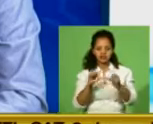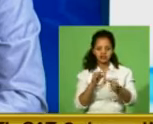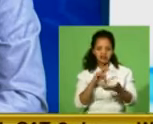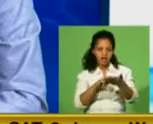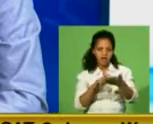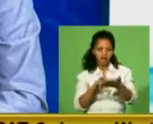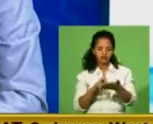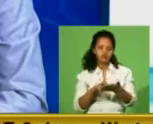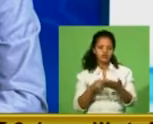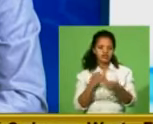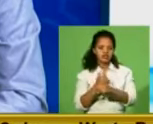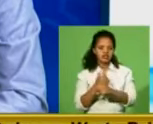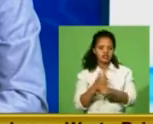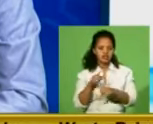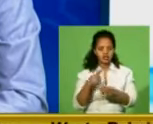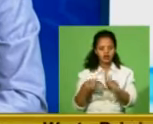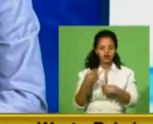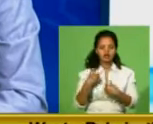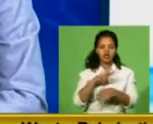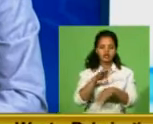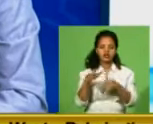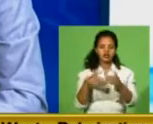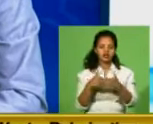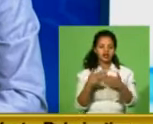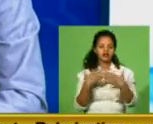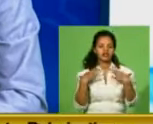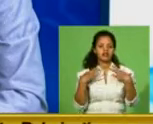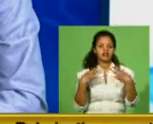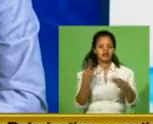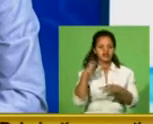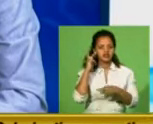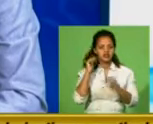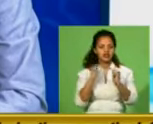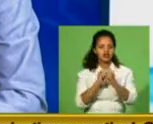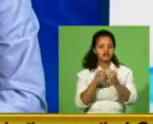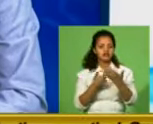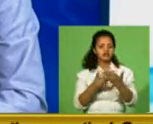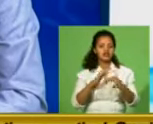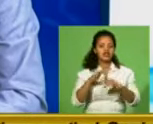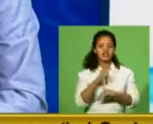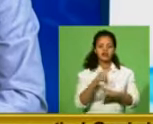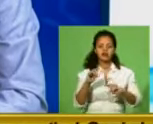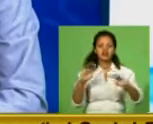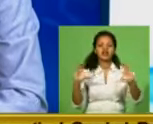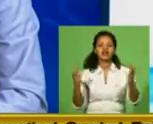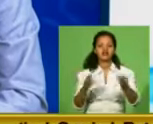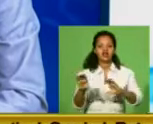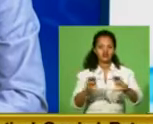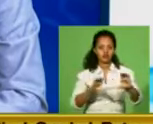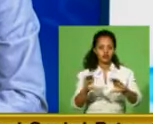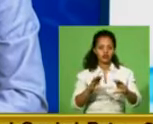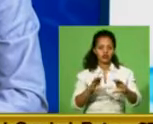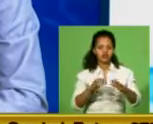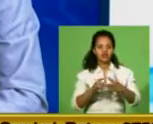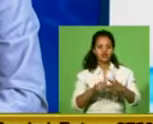ዛሬም እየመጣው ያለውት አጠቃላይ ጤና ሚኒስቴር ጋር እነዚህ በተለይ አዲስ አበባን ማዕከል አድርጎ